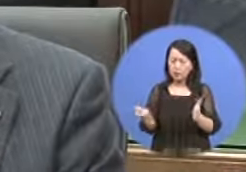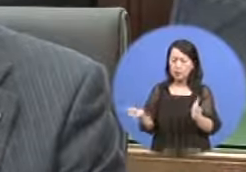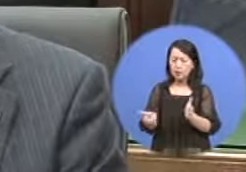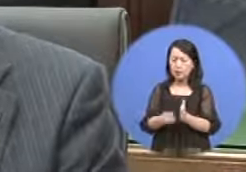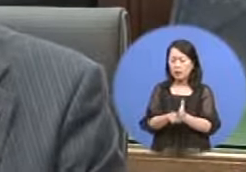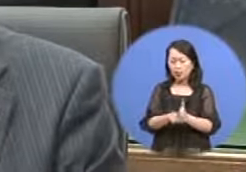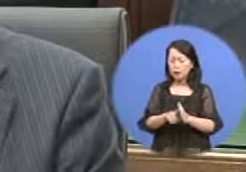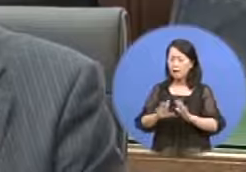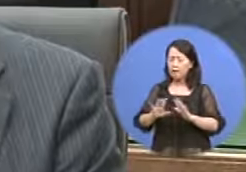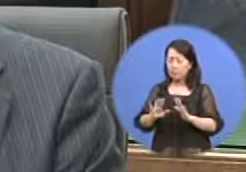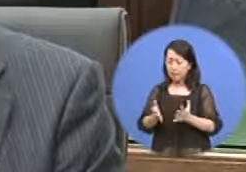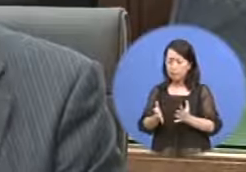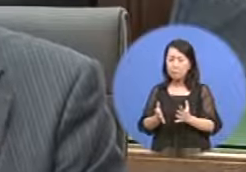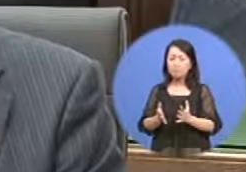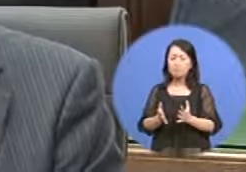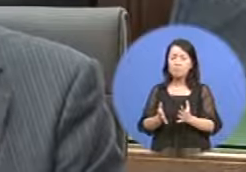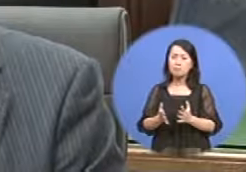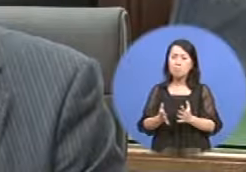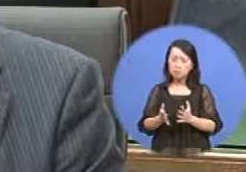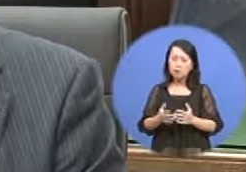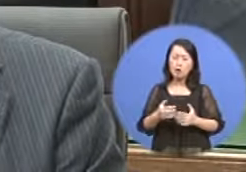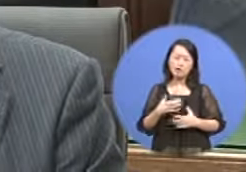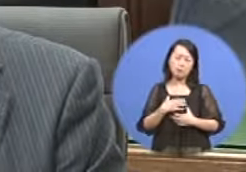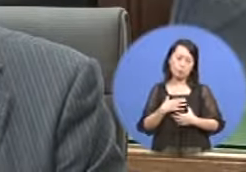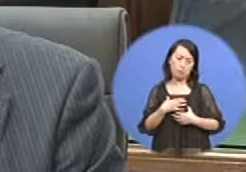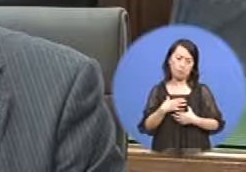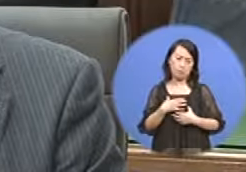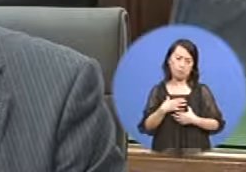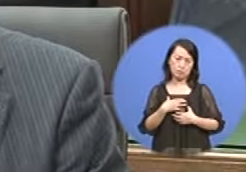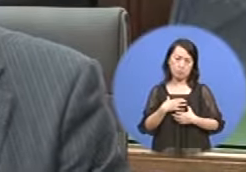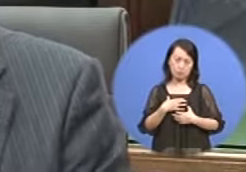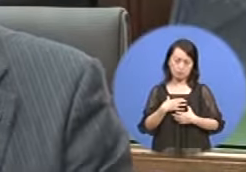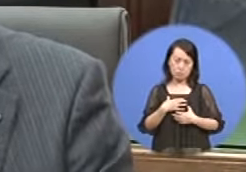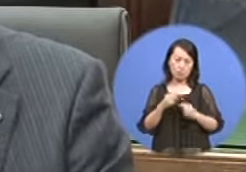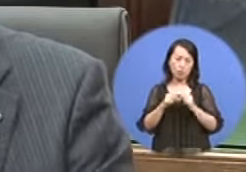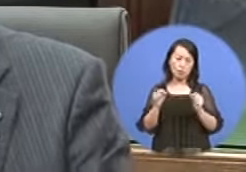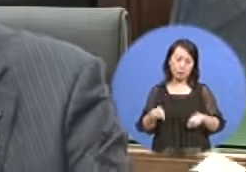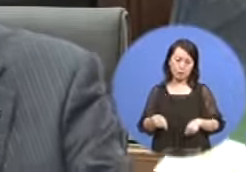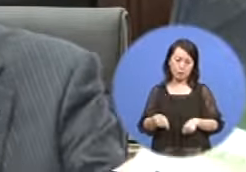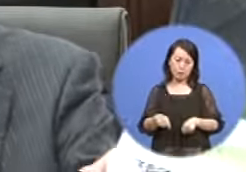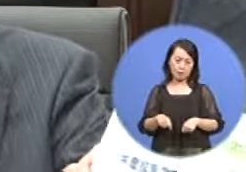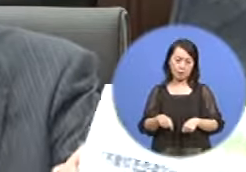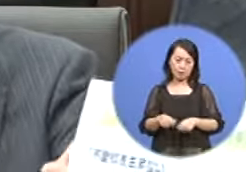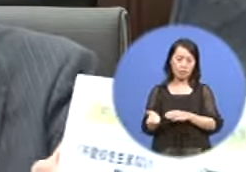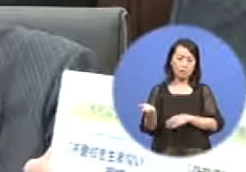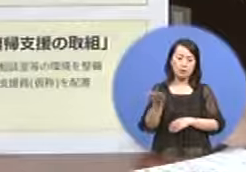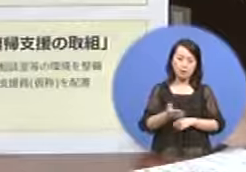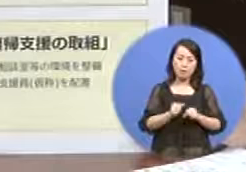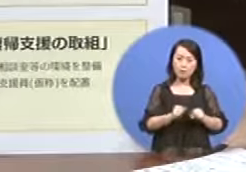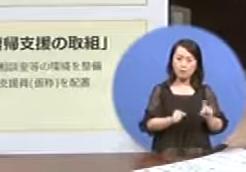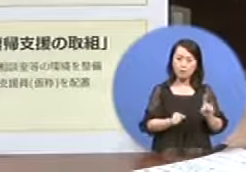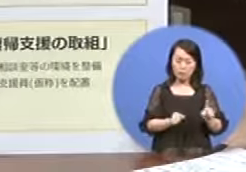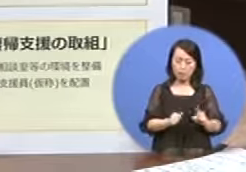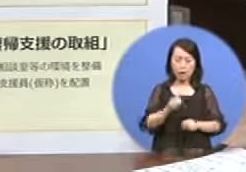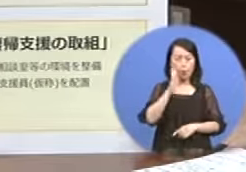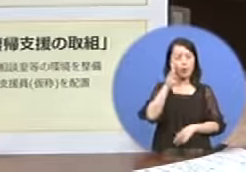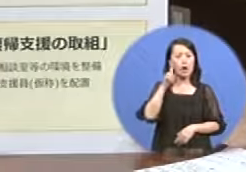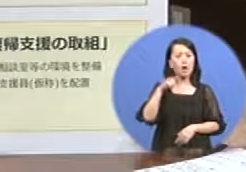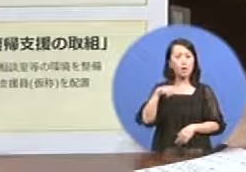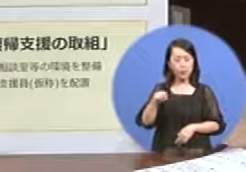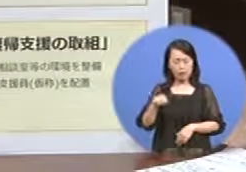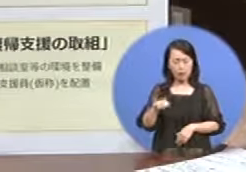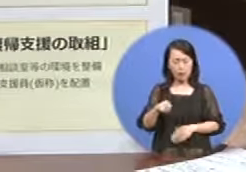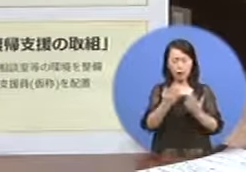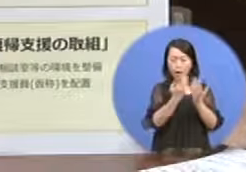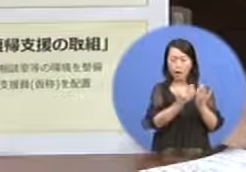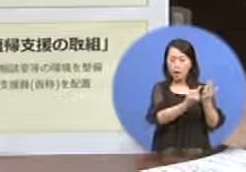ったというところが深刻なと思うんですよね。 あ、なるほど。 だからあの何をしたかというと、はい、まあ、これです、 はい はい、和歌山県不